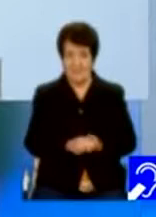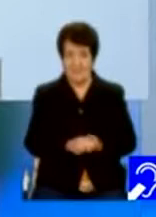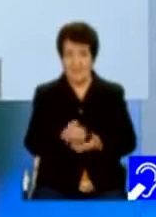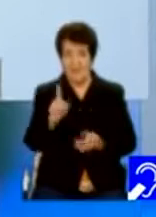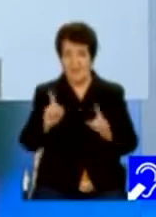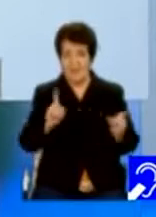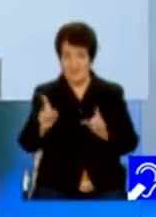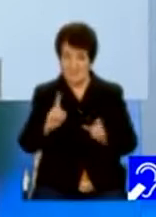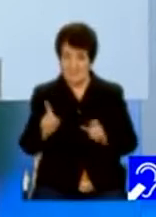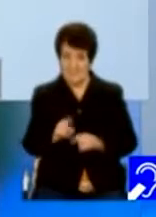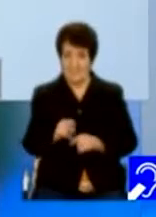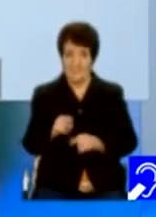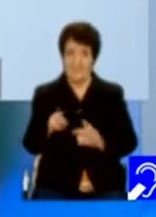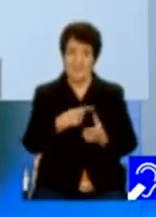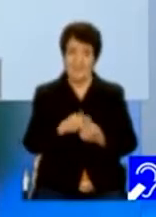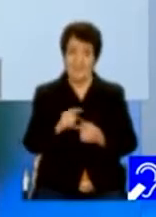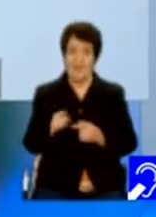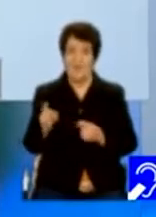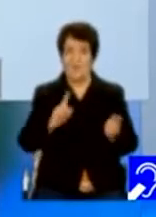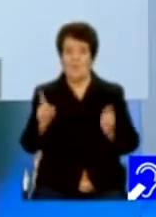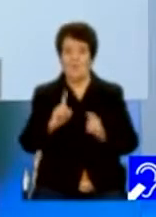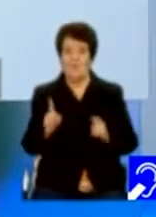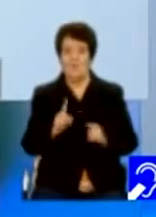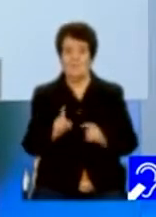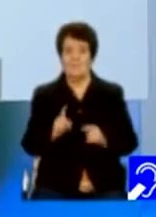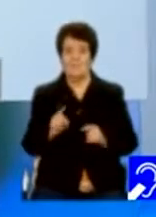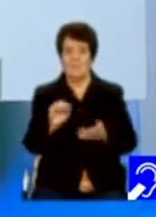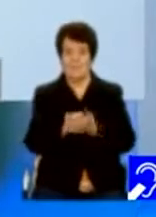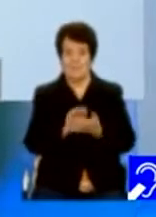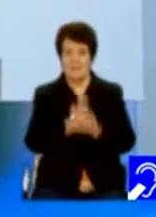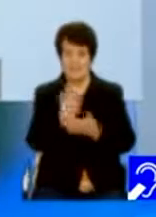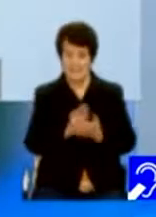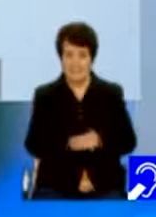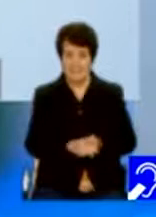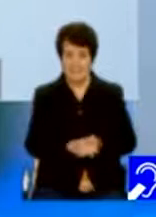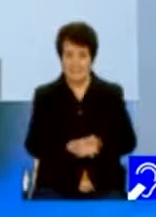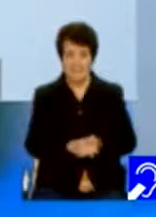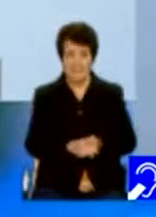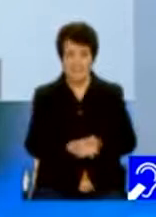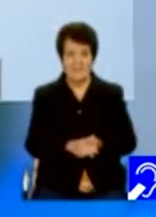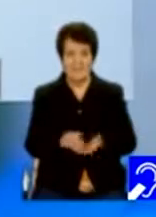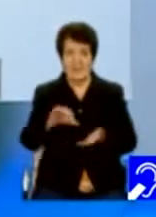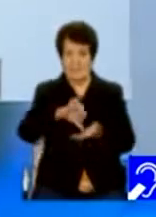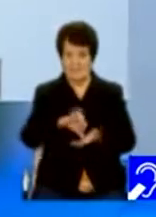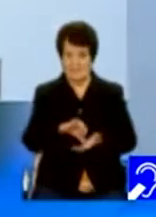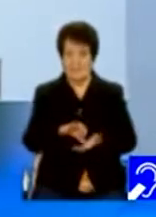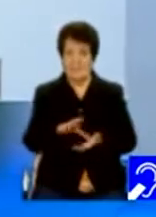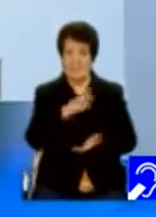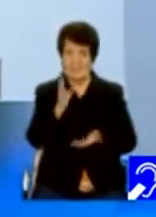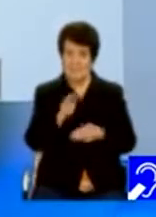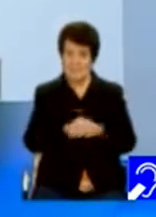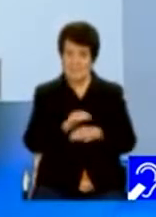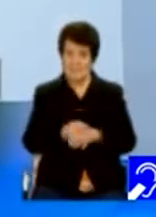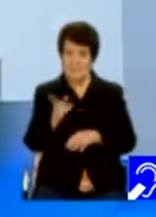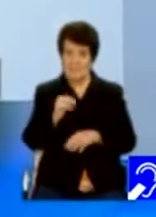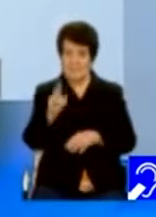la o ședință sau la o conferință de presă. Ședință ori conferință? La o conferință de presă. Deci tot acolo, da? A prezentat date